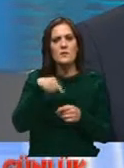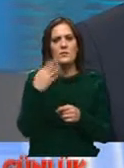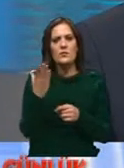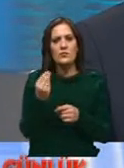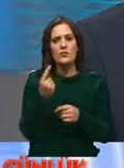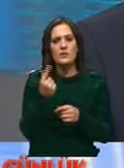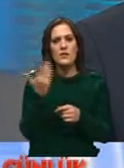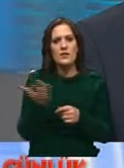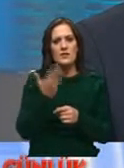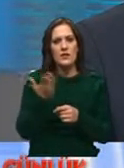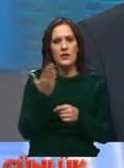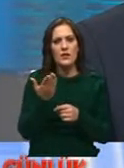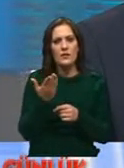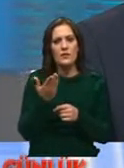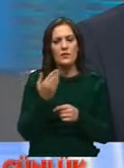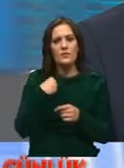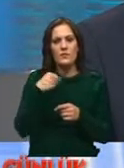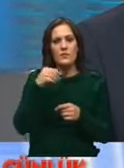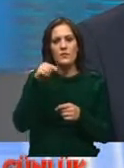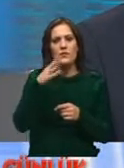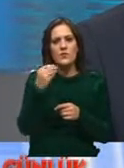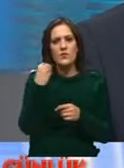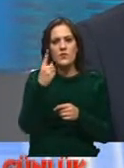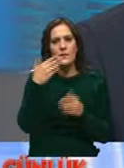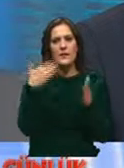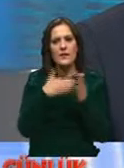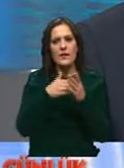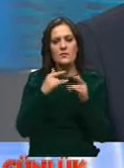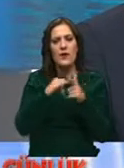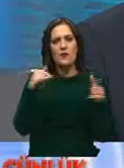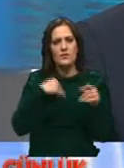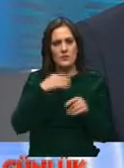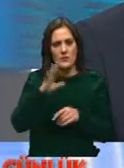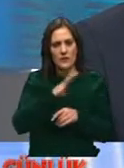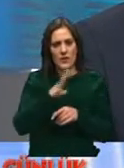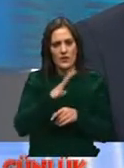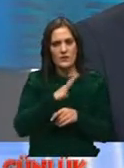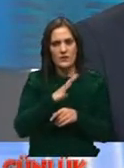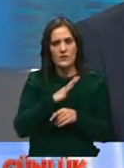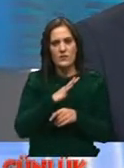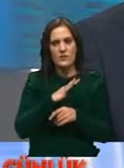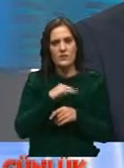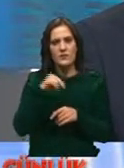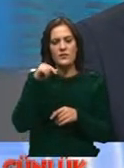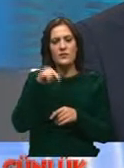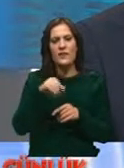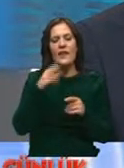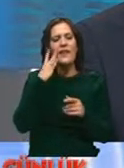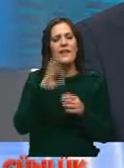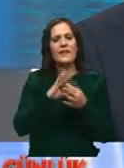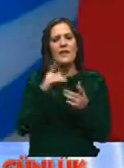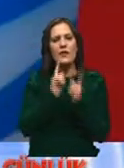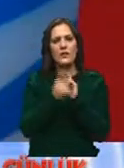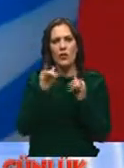böyle biraz daha gönüllülük şeyiyle işleyen çok güzel bir danışman havuzumuz var. Ve hep beraber çalışıyoruz yani. Peki ne tür oyunlardan